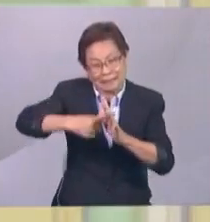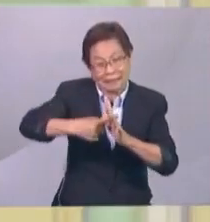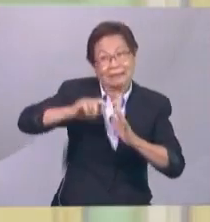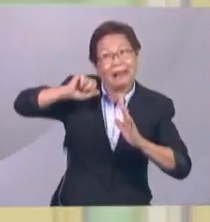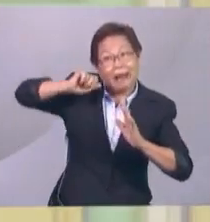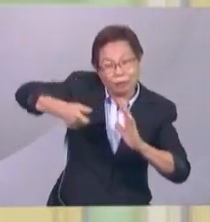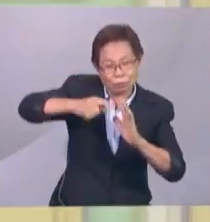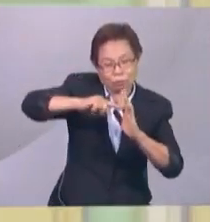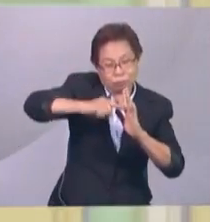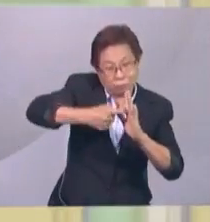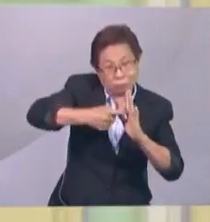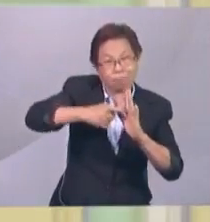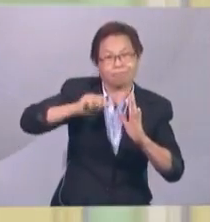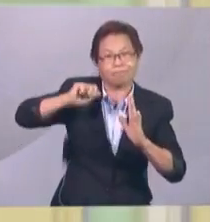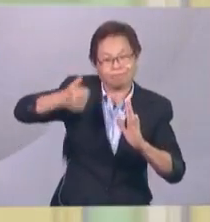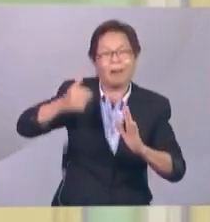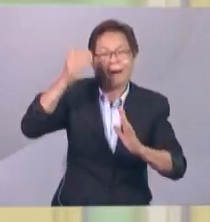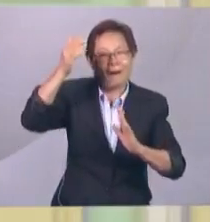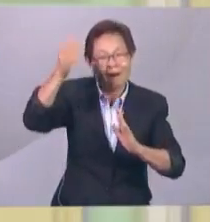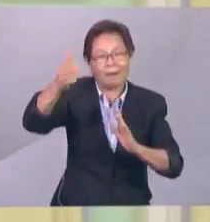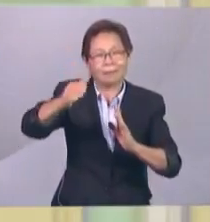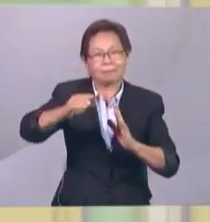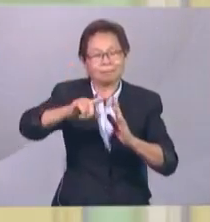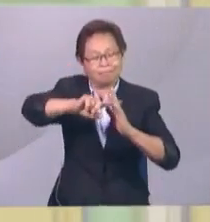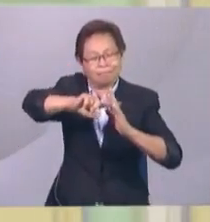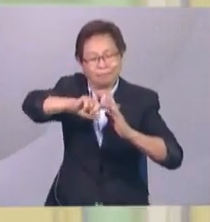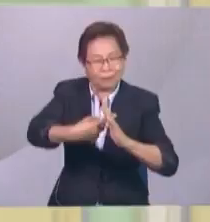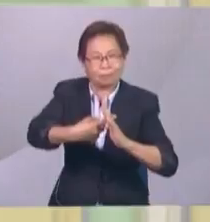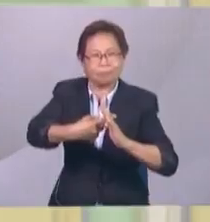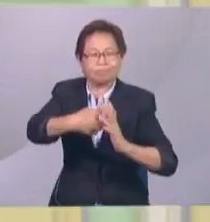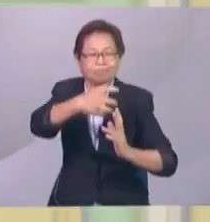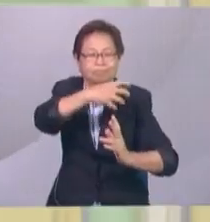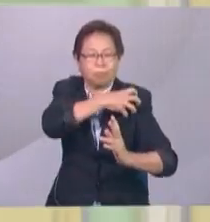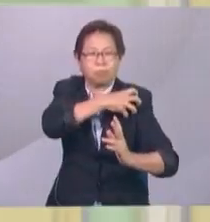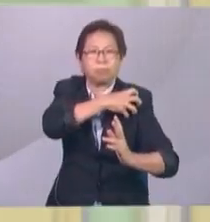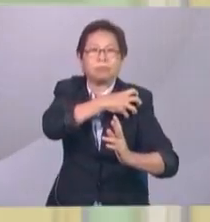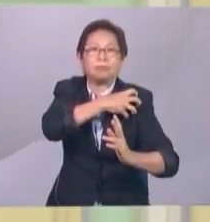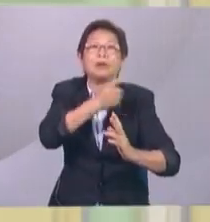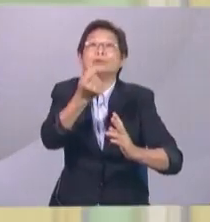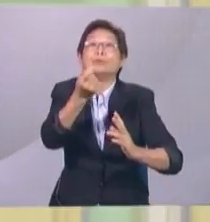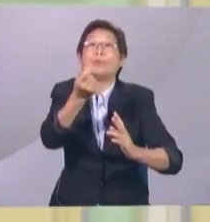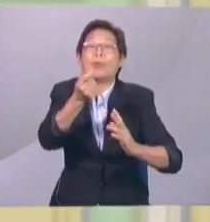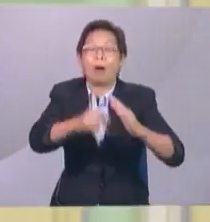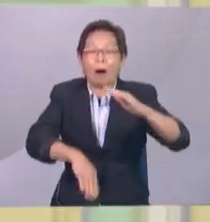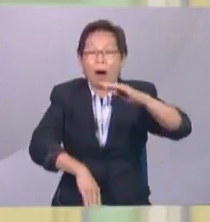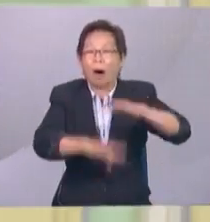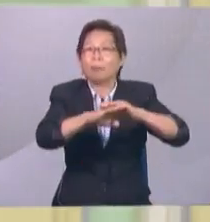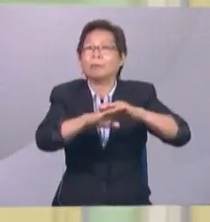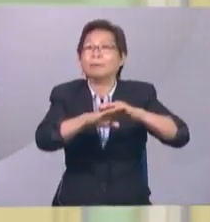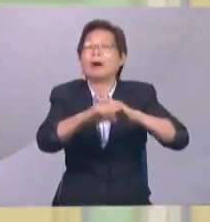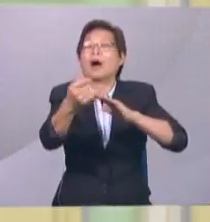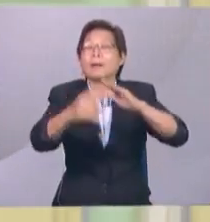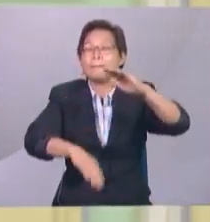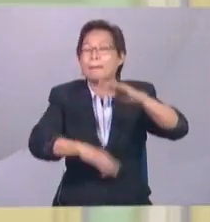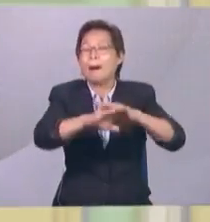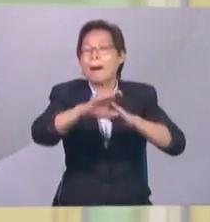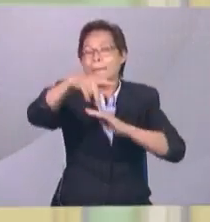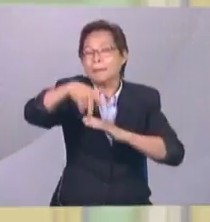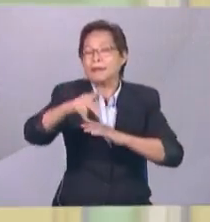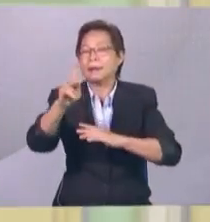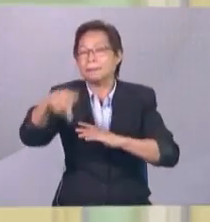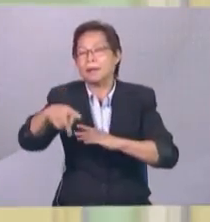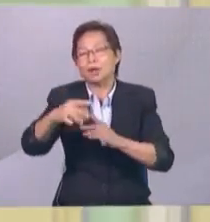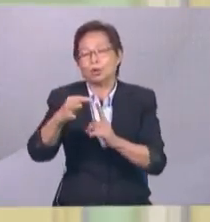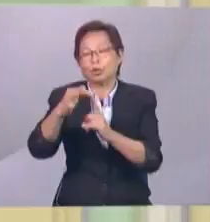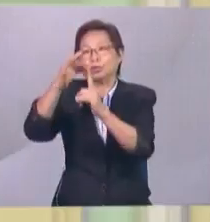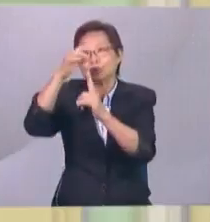besok akan menguatkuasakan skim harga maksimum PKP, iaitu khusus untuk